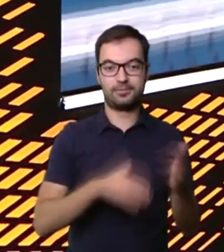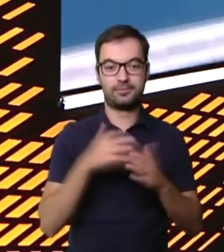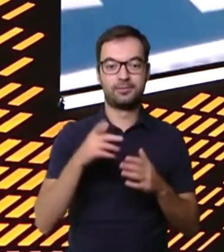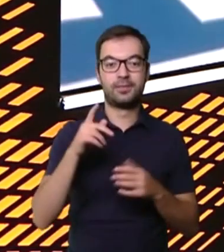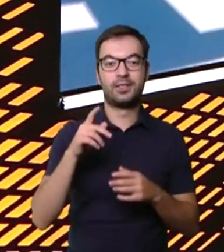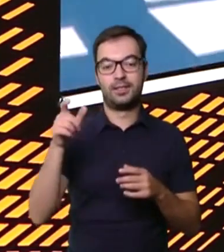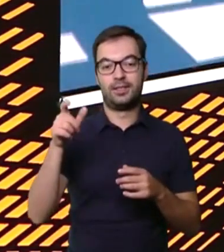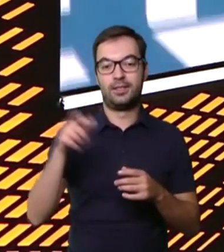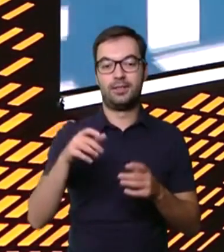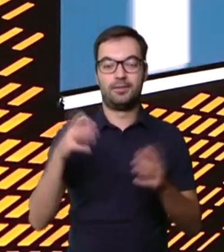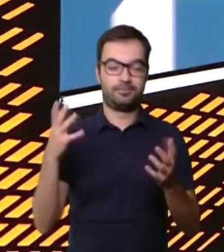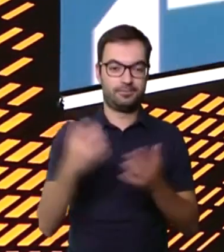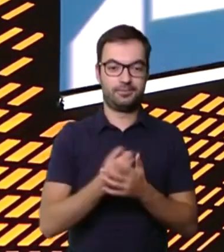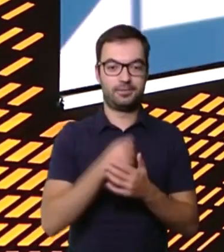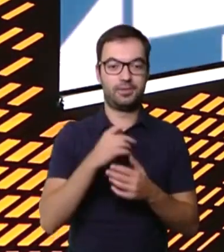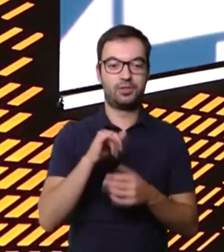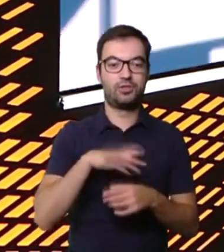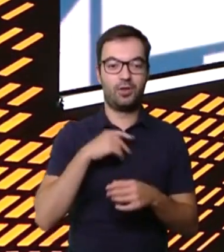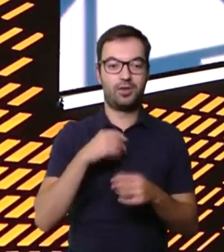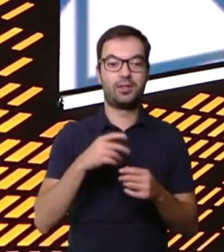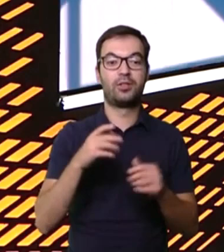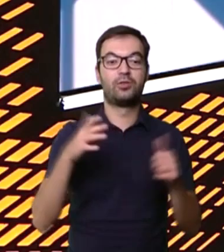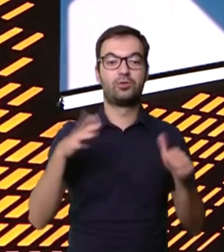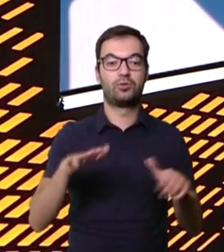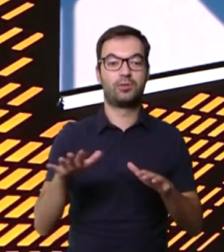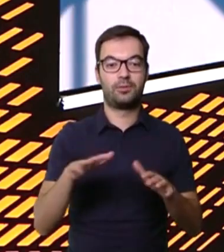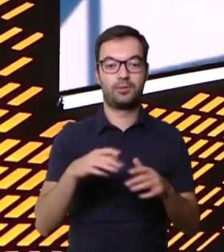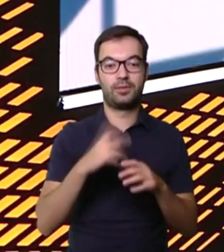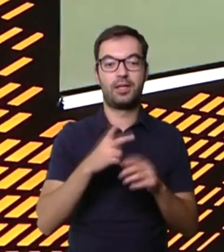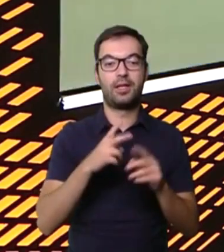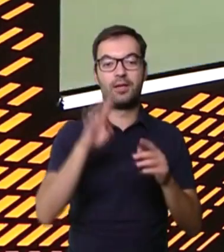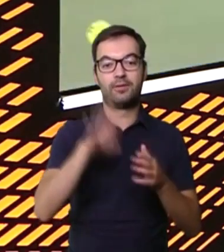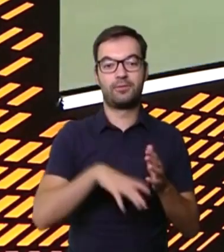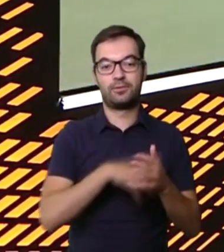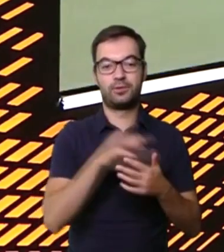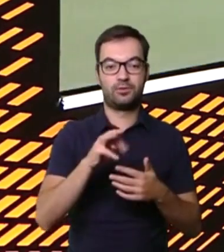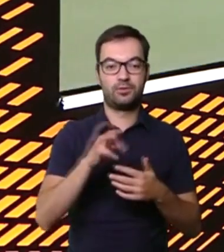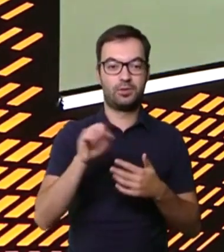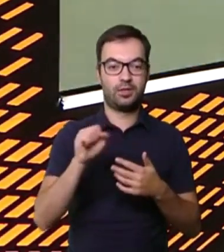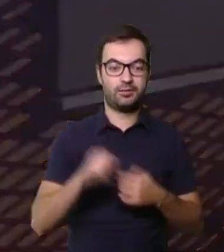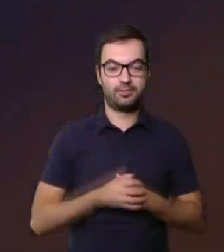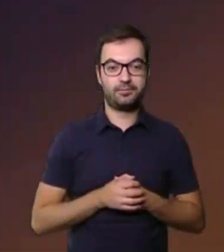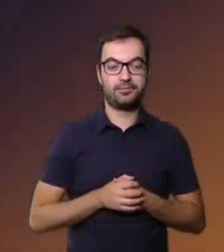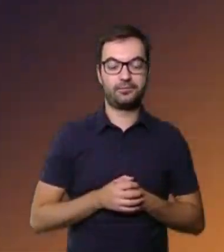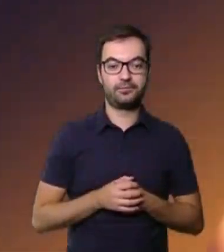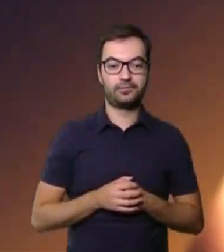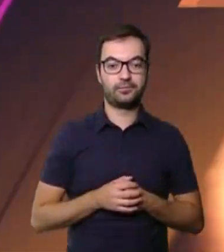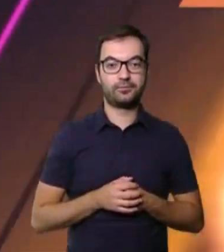Historyczny wyczyn Igi Świątek. Polska tenisistka jest na 6. miejscu rankingu WTA.